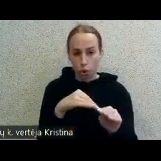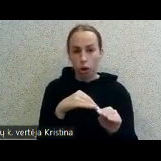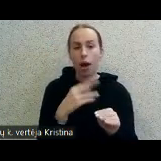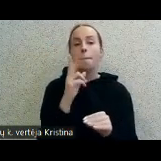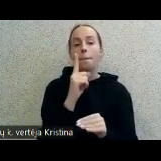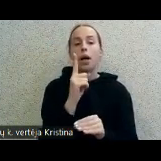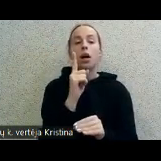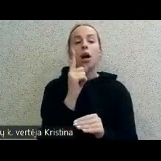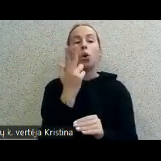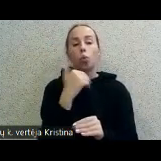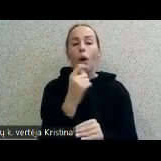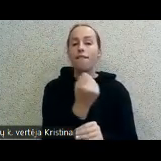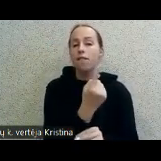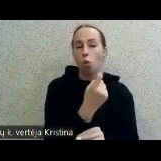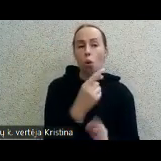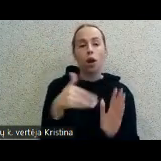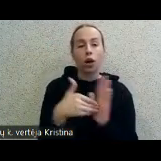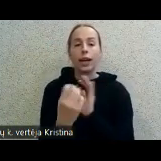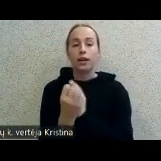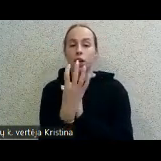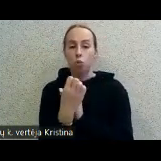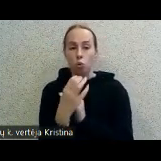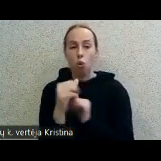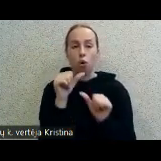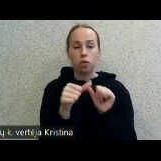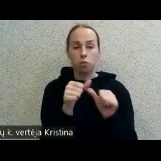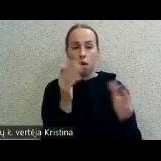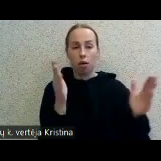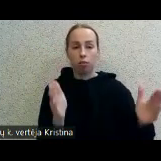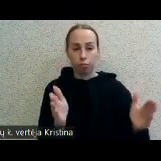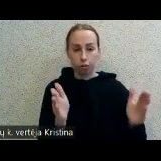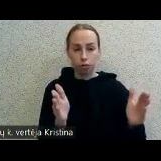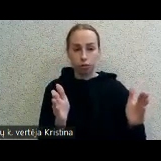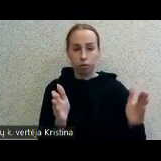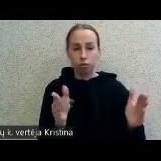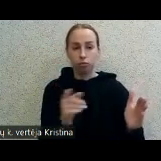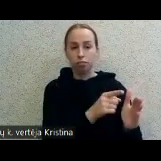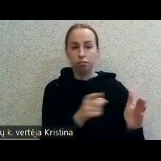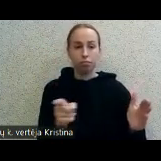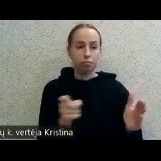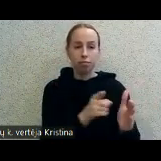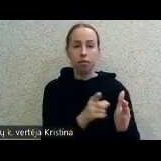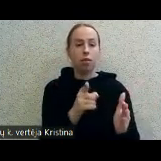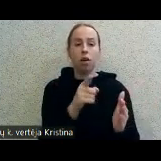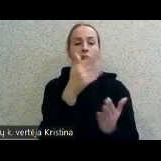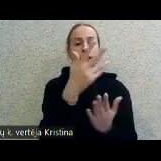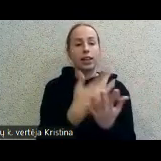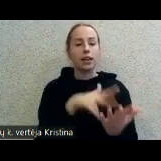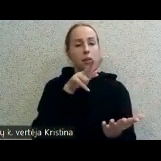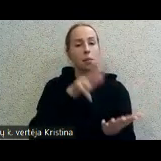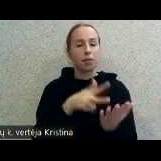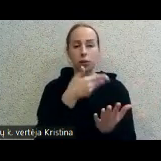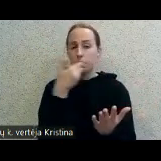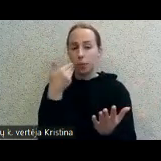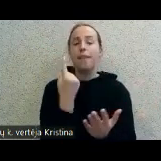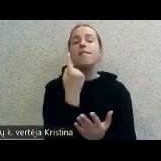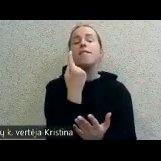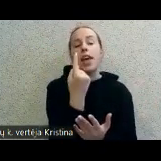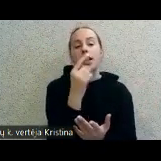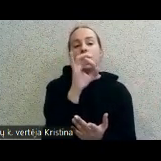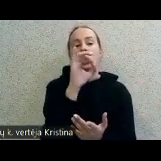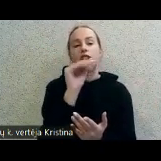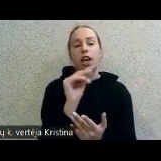11 metų iki 14 metų nėra nustatytų tekstų, išskyrus vieną Šekspyrą. Šekspyras yra